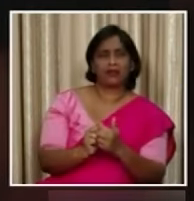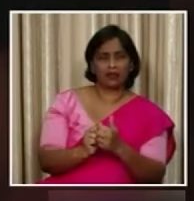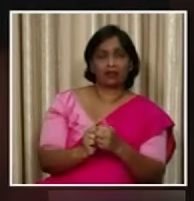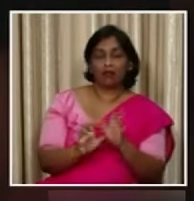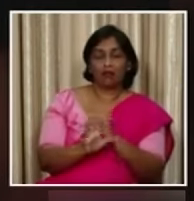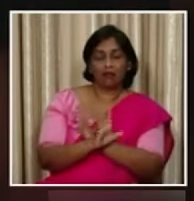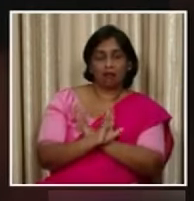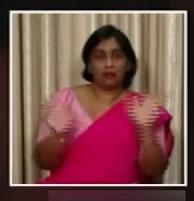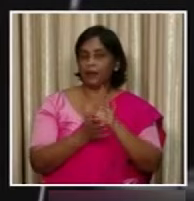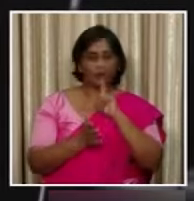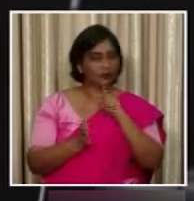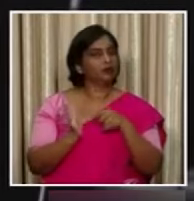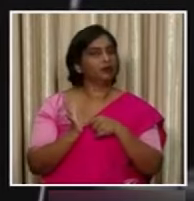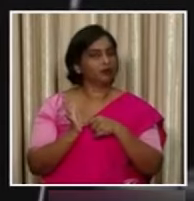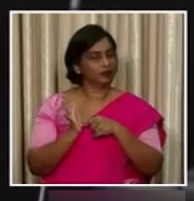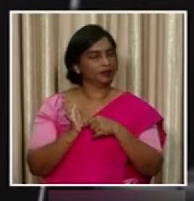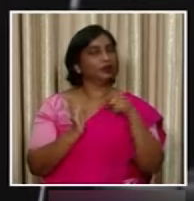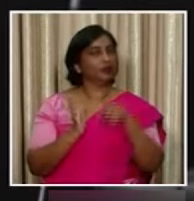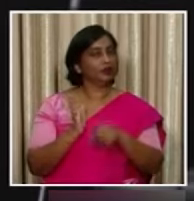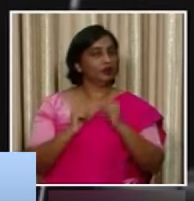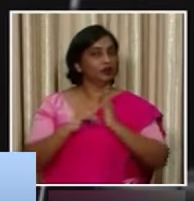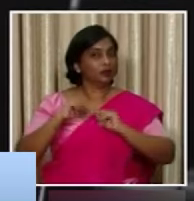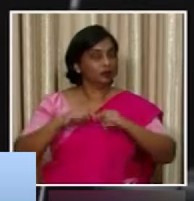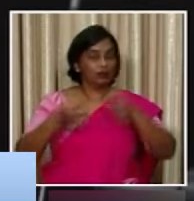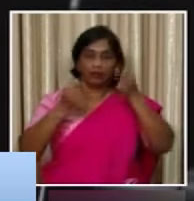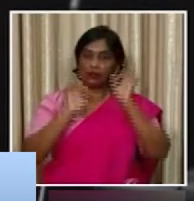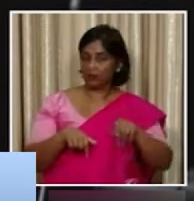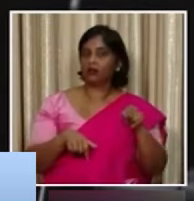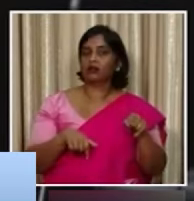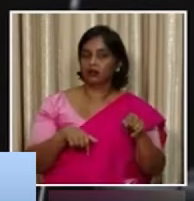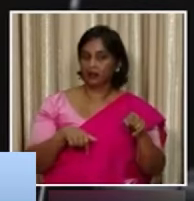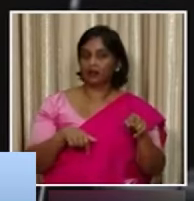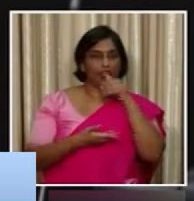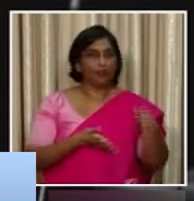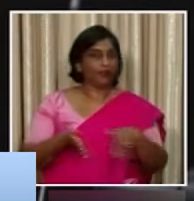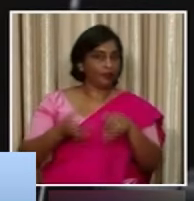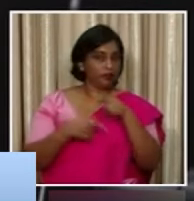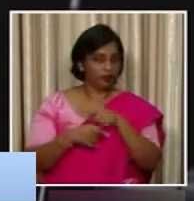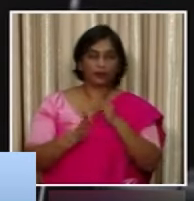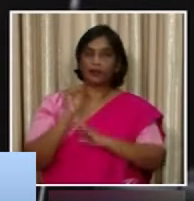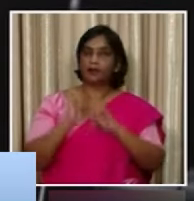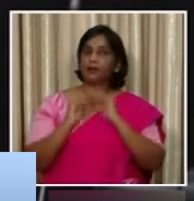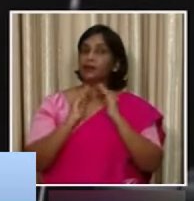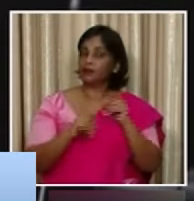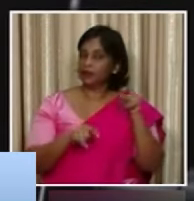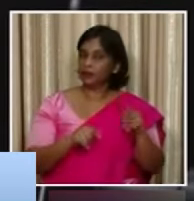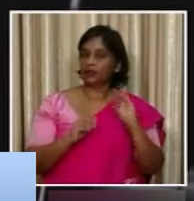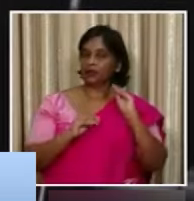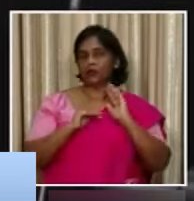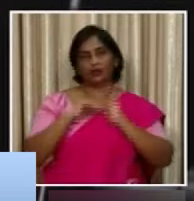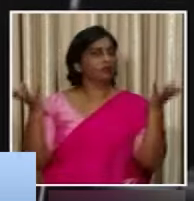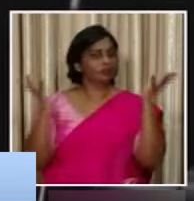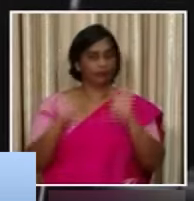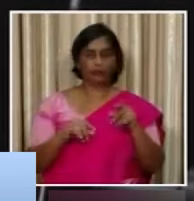සංකීර්ණ ගැටලුවක් බවට පත් වෙලා තියෙනවා. මේ කටයුත්ත නිවැරදි කිරීම සඳහා දැන්ටමත් වාරිමාර්ග අමාත්‍යාංශය තුළින් යම් මැඩපිල්ලක් සකස්